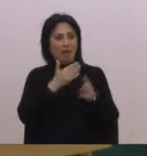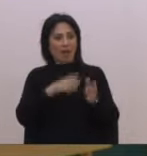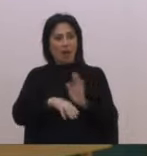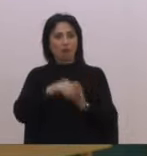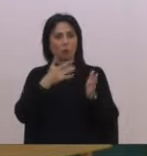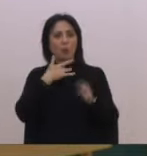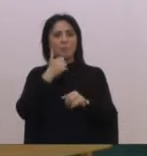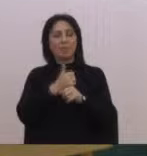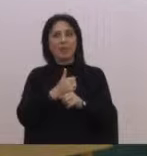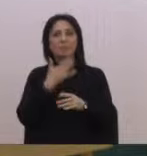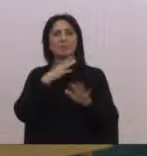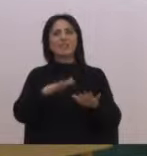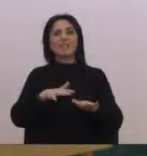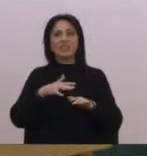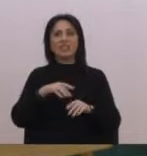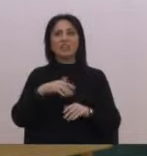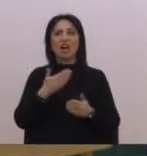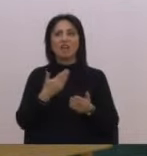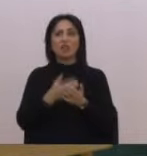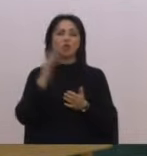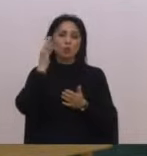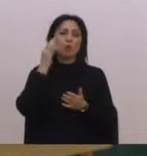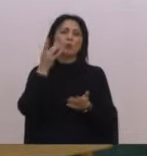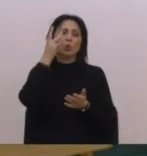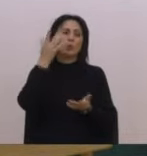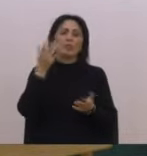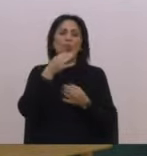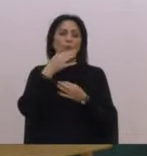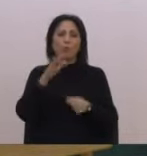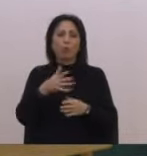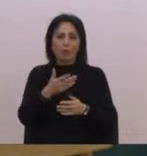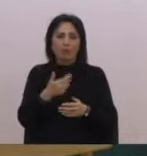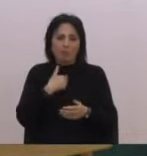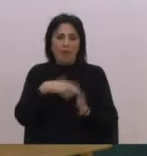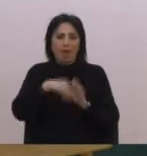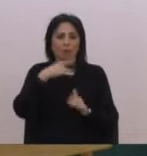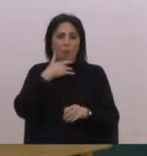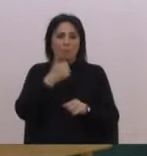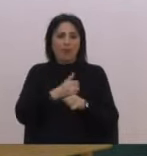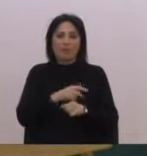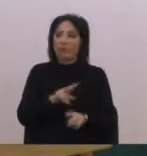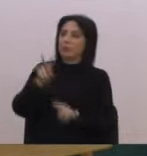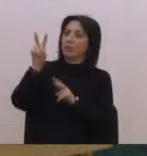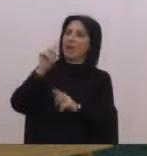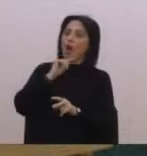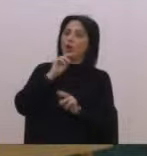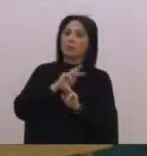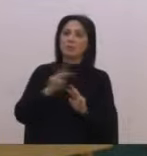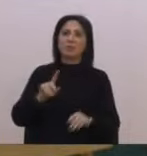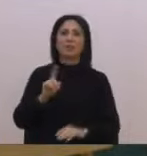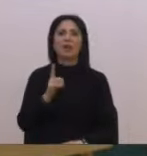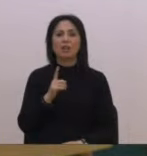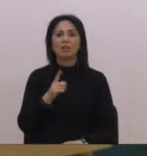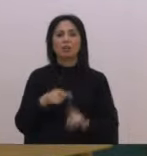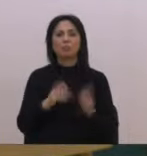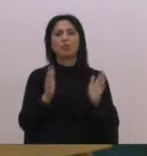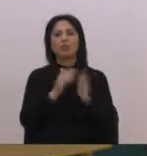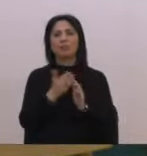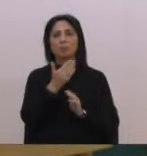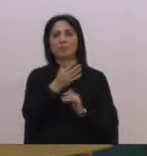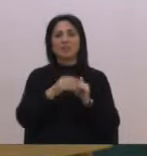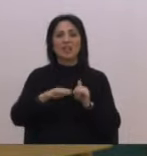archeulma sakrebulom pirobita zugdidis rustavis an nebismieri sqvis ras ga ras gauketes inshen im shenobas romelits